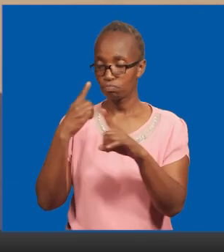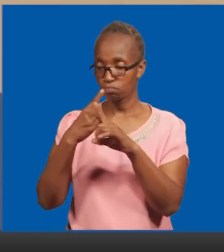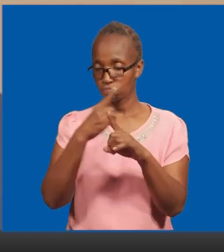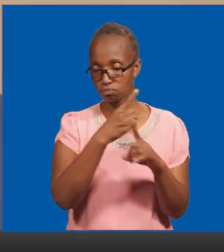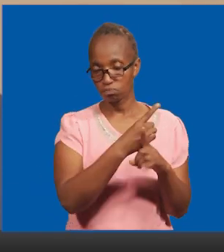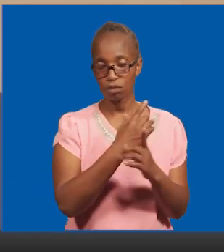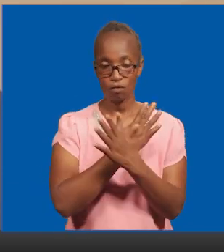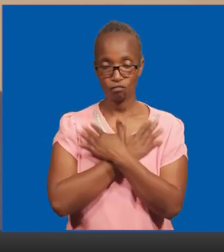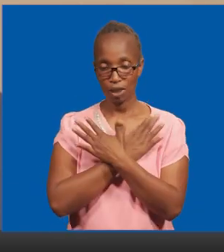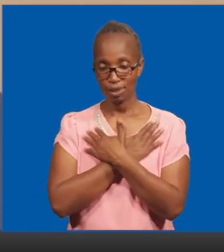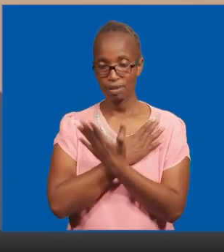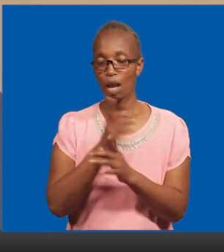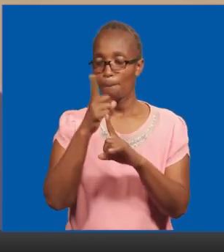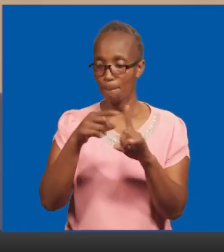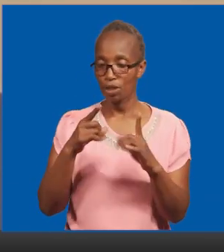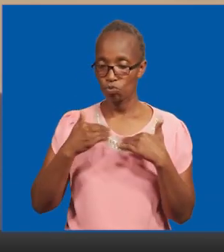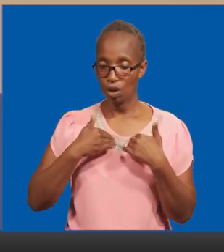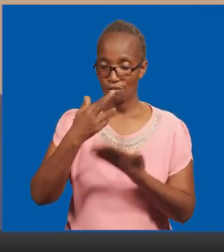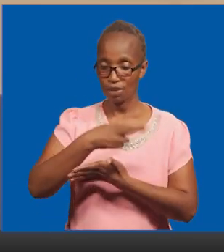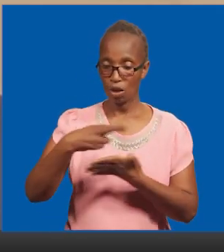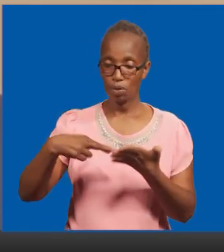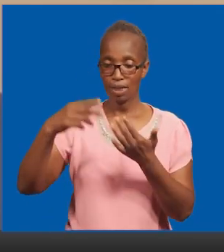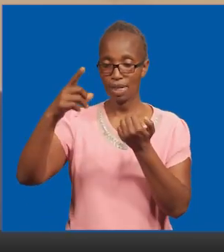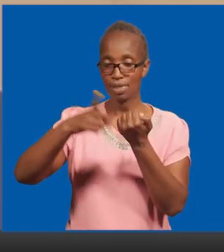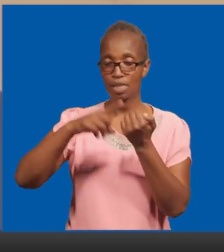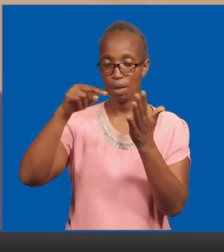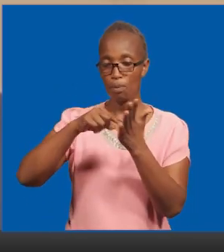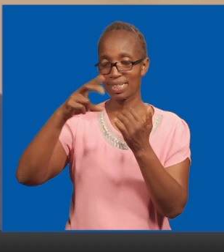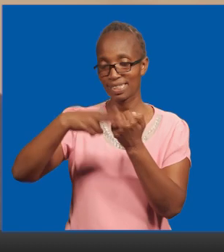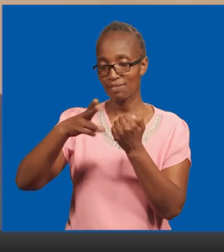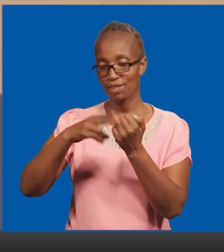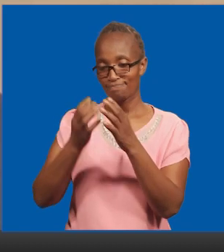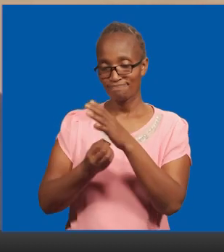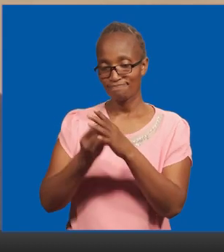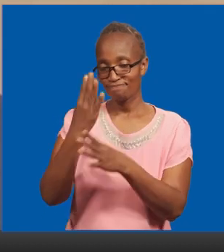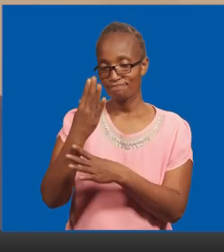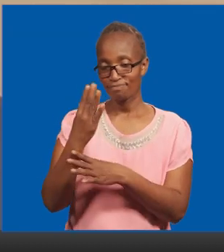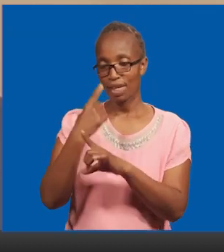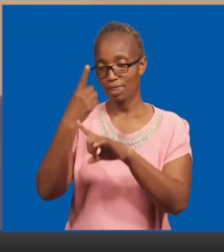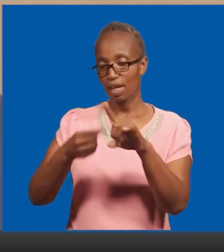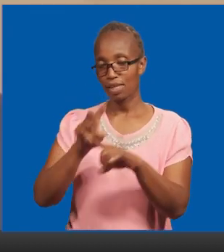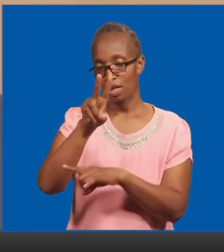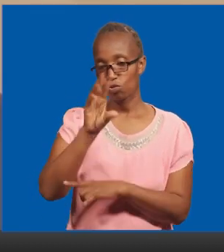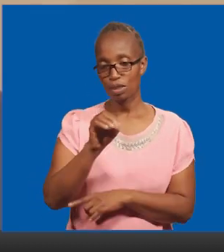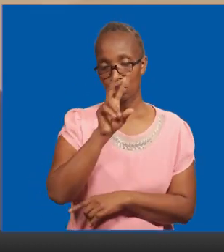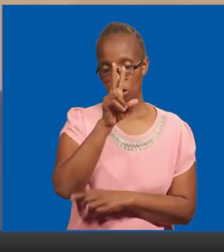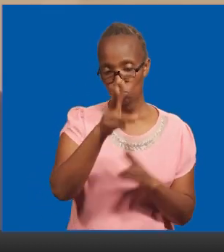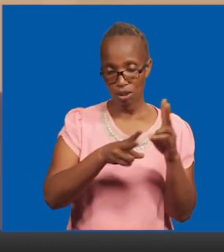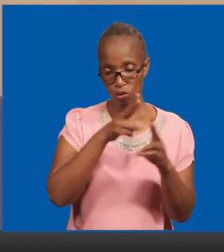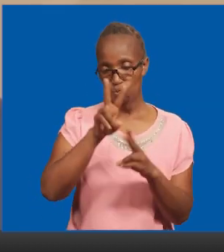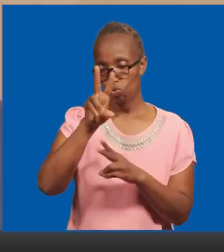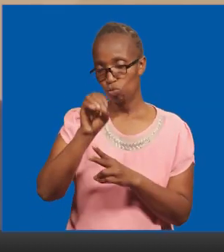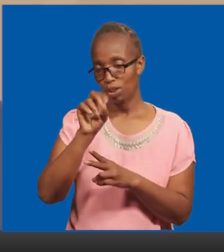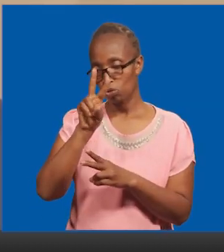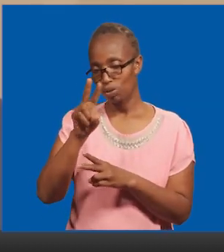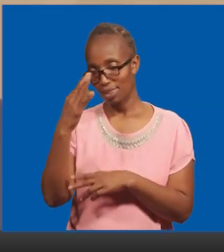after adopting business-friendly approaches. It recorded a 6.7% growth in the